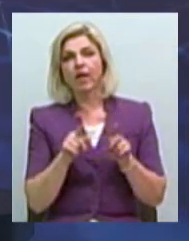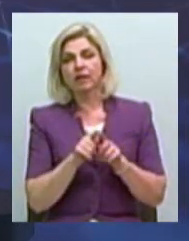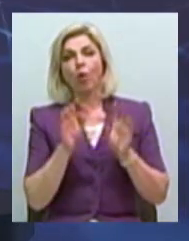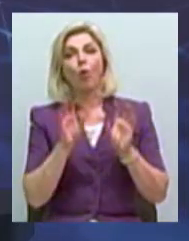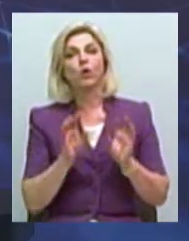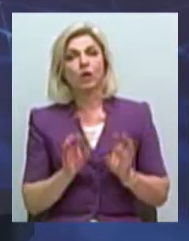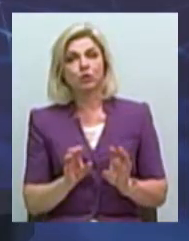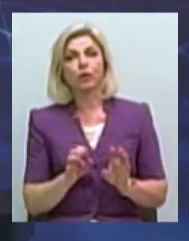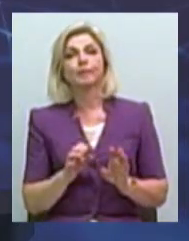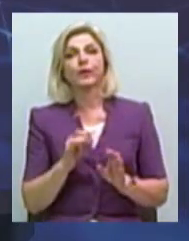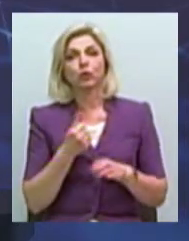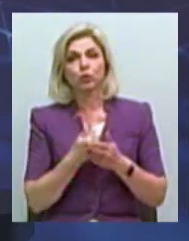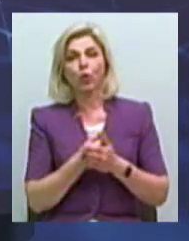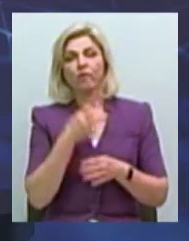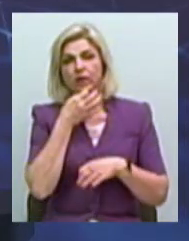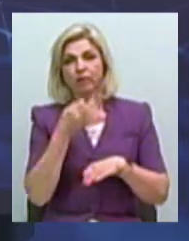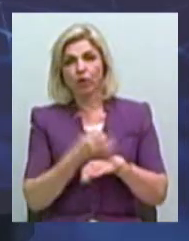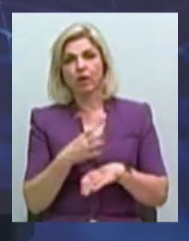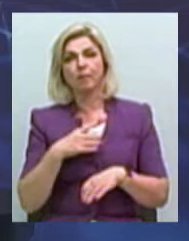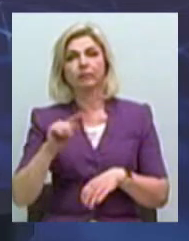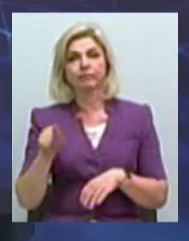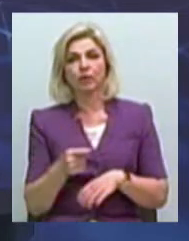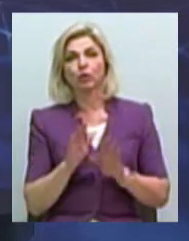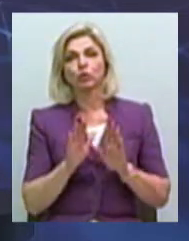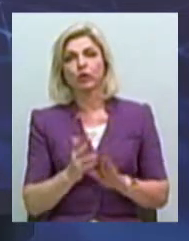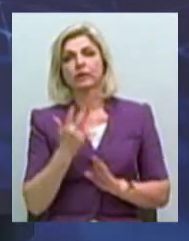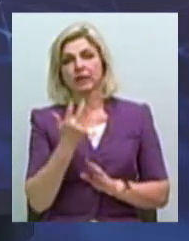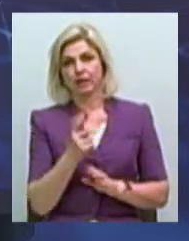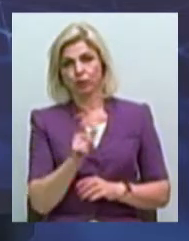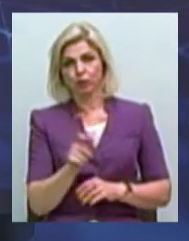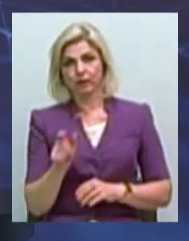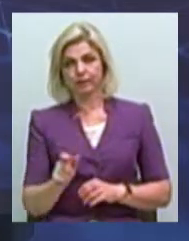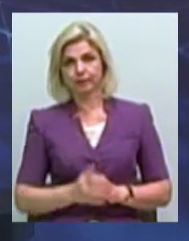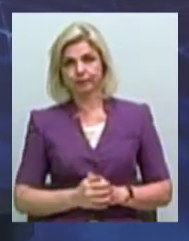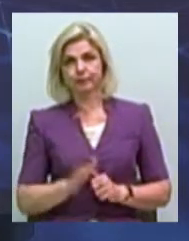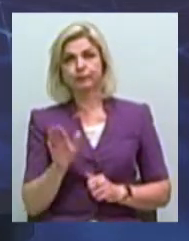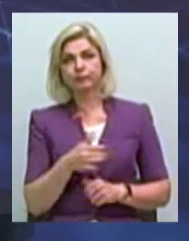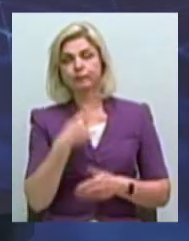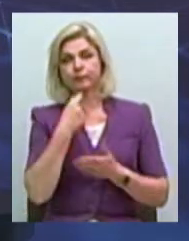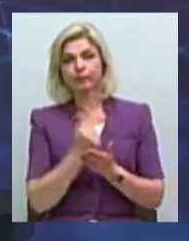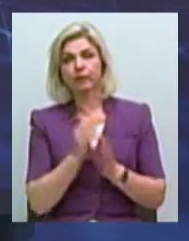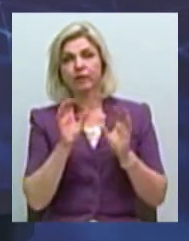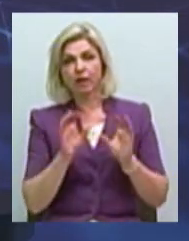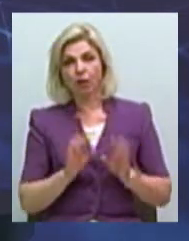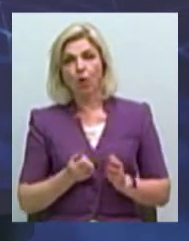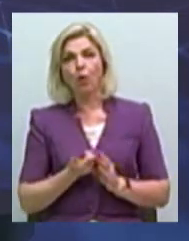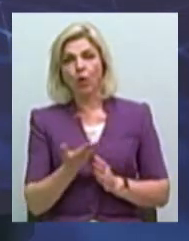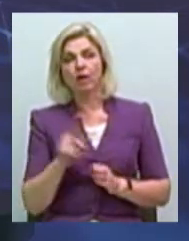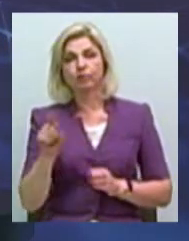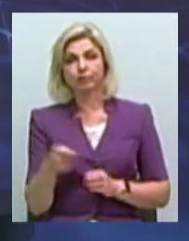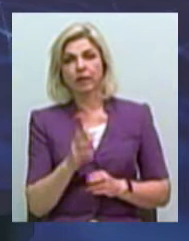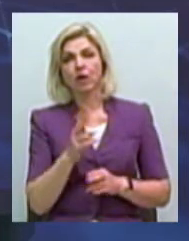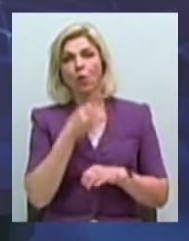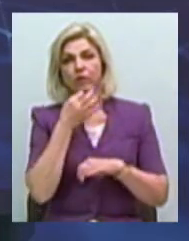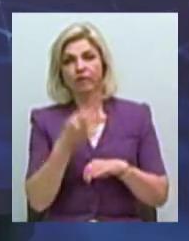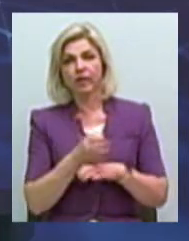кодексу до відповідальності було притягнуто лише 3 людини. Після прийняття закону кількість притягнутих до